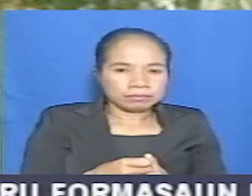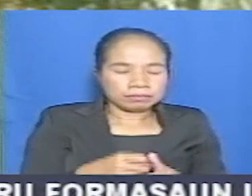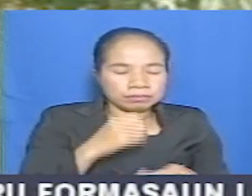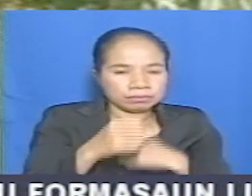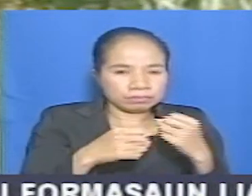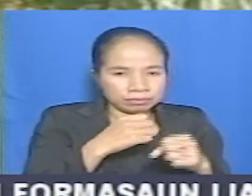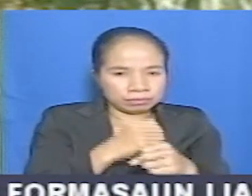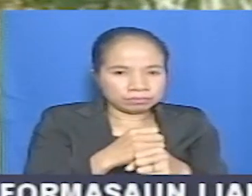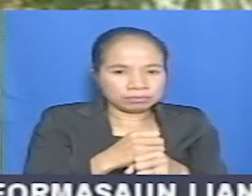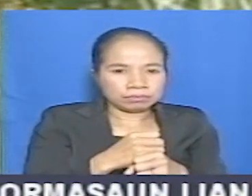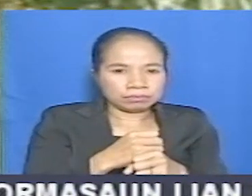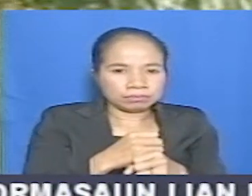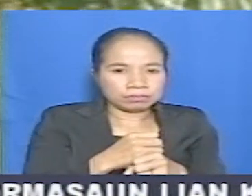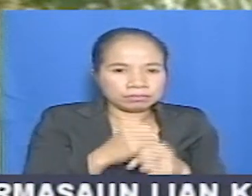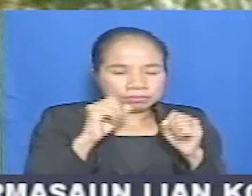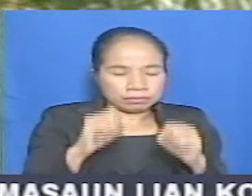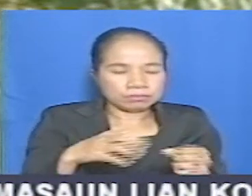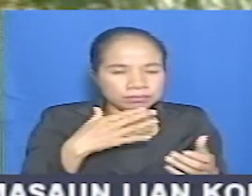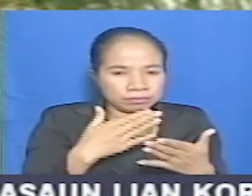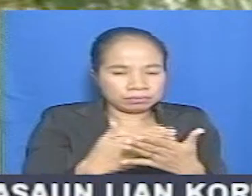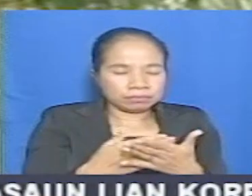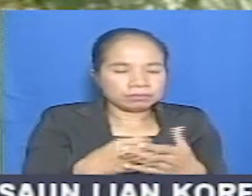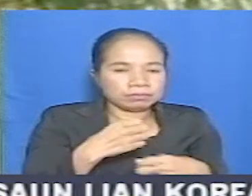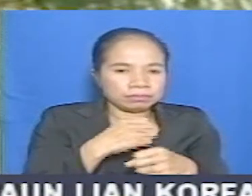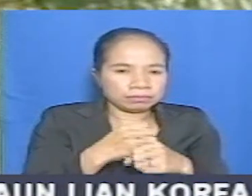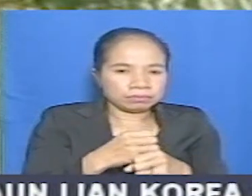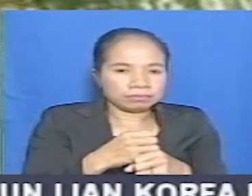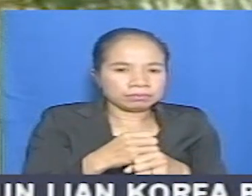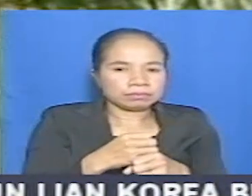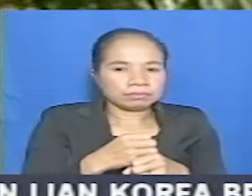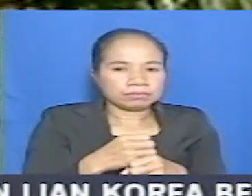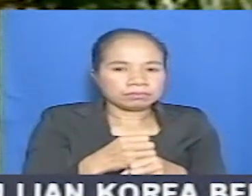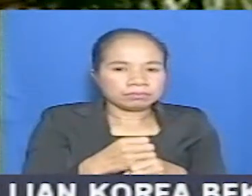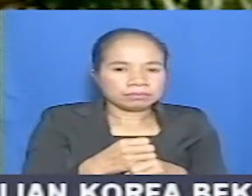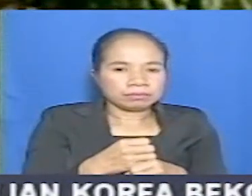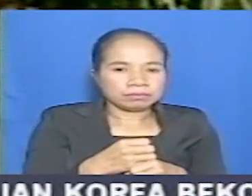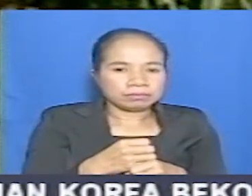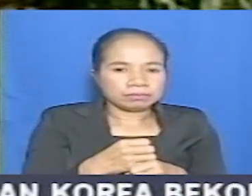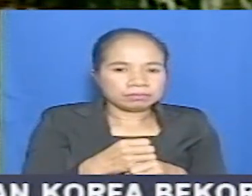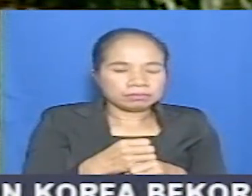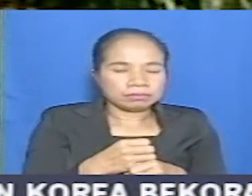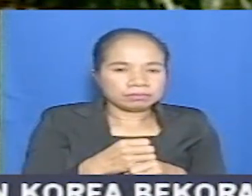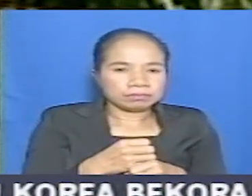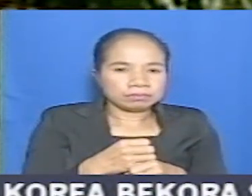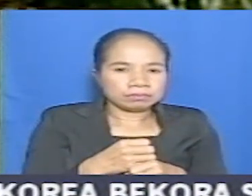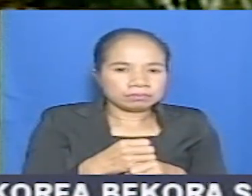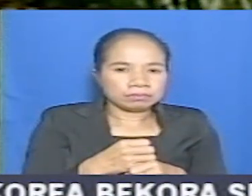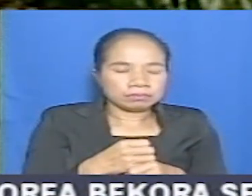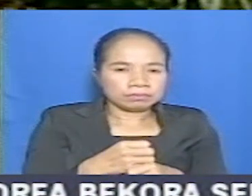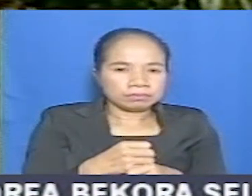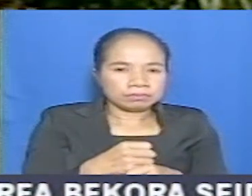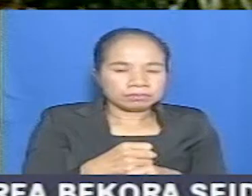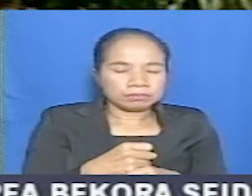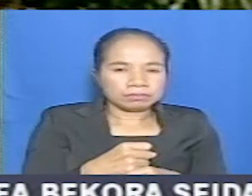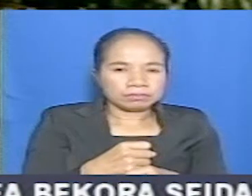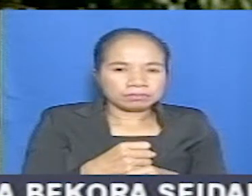ne, be masa mentawana itu semasa alafali, ne ane sang mos support itu multi pesawat itu, bagi tina jogan